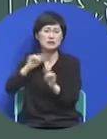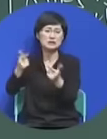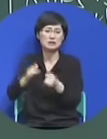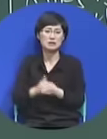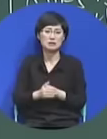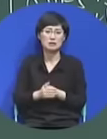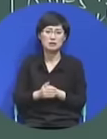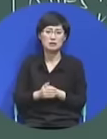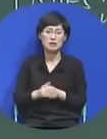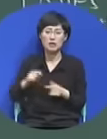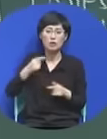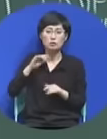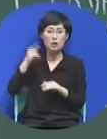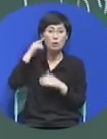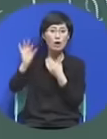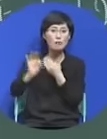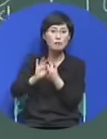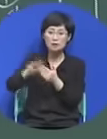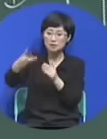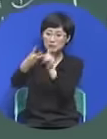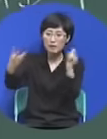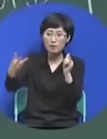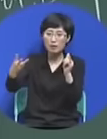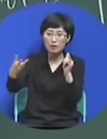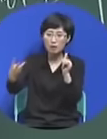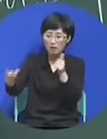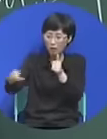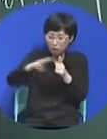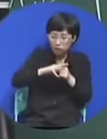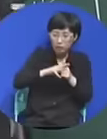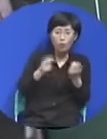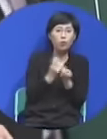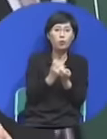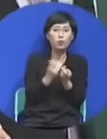我现在去的教会，神不需要你们来。내 제자니까 다 필요 올 것 같다는 말이요.